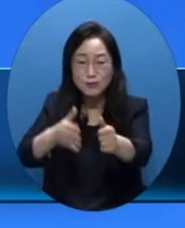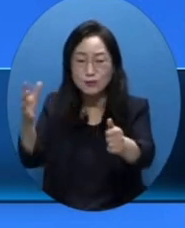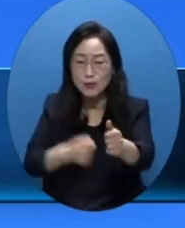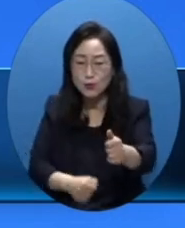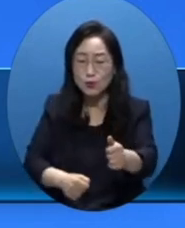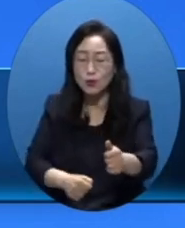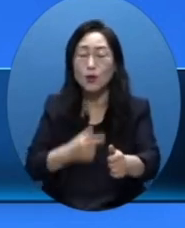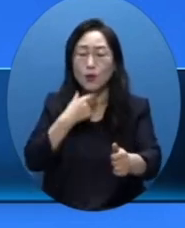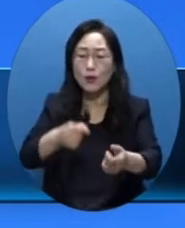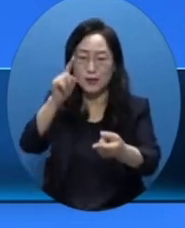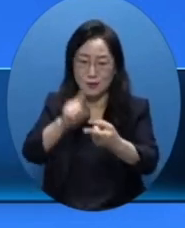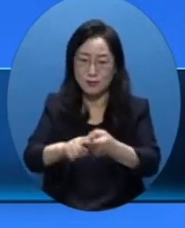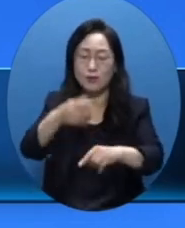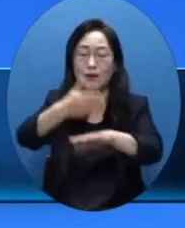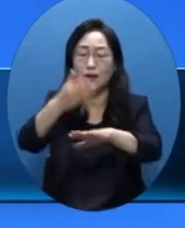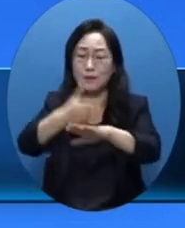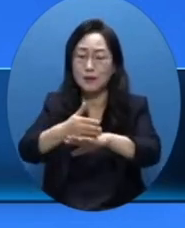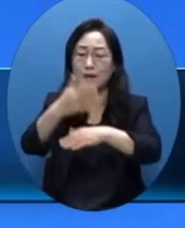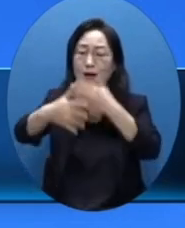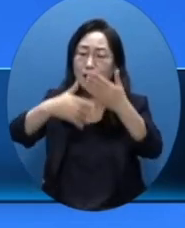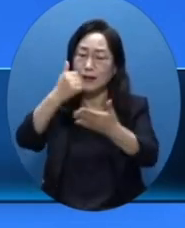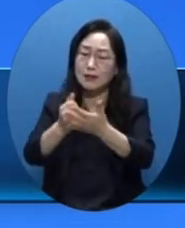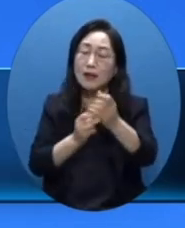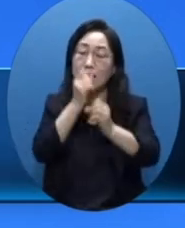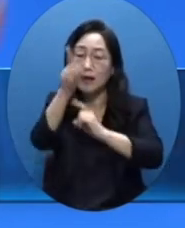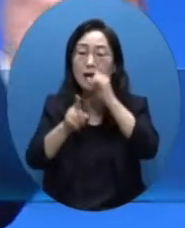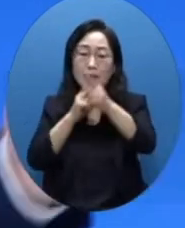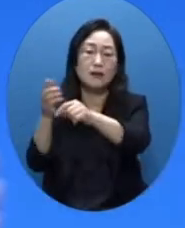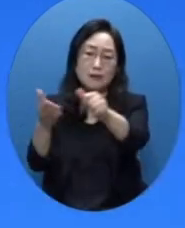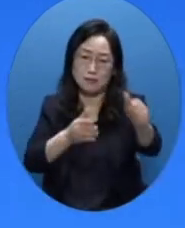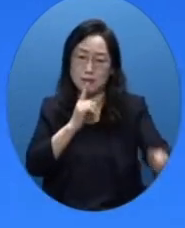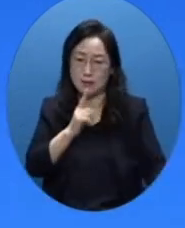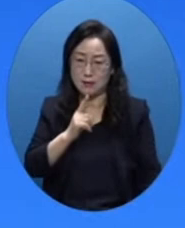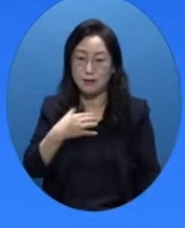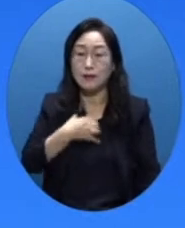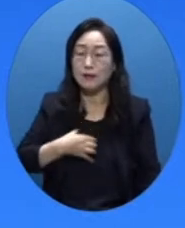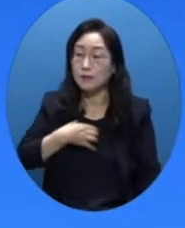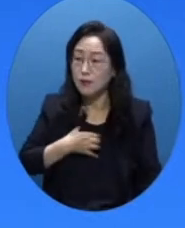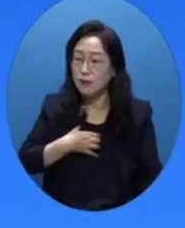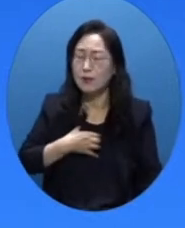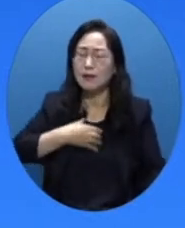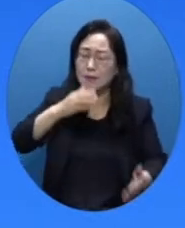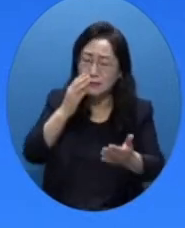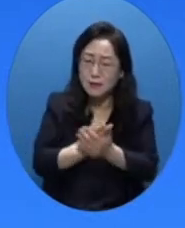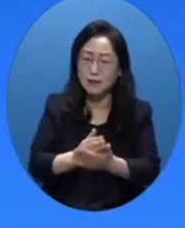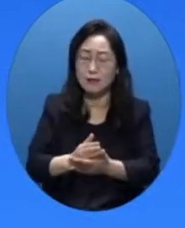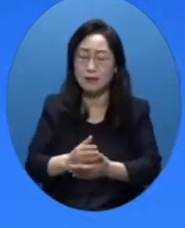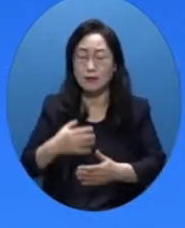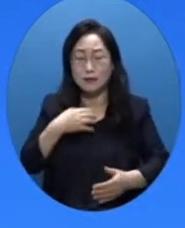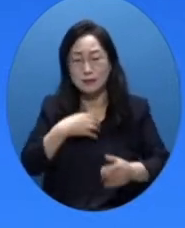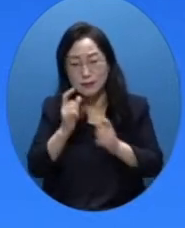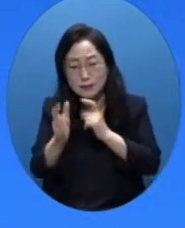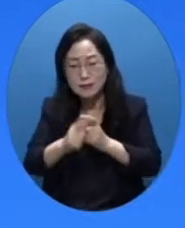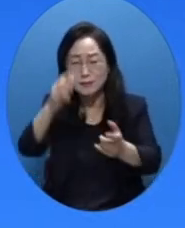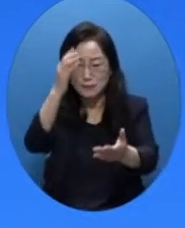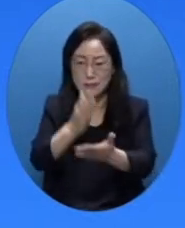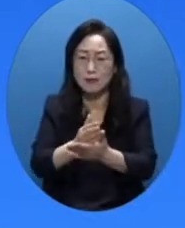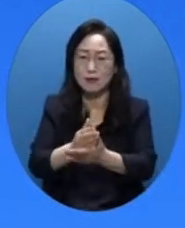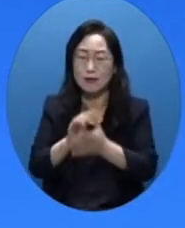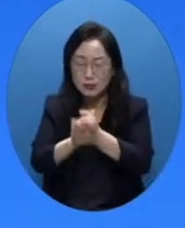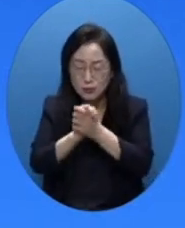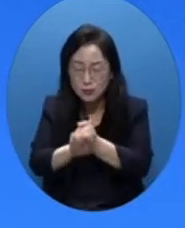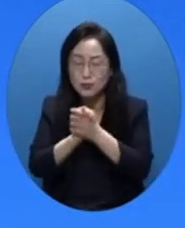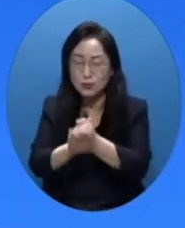구할 것을 감사함으로 하나님께 아뢰라. 염려할 시간에, 근심할 시간에, 걱정할 시간에 기도하고 또